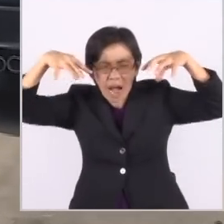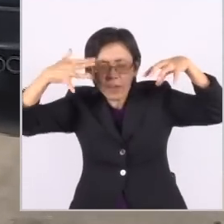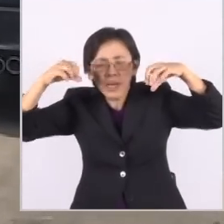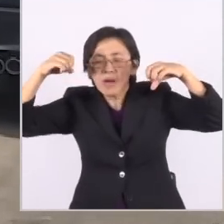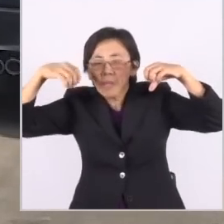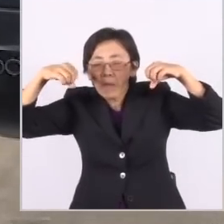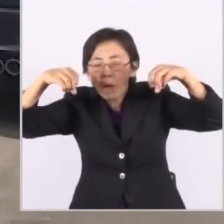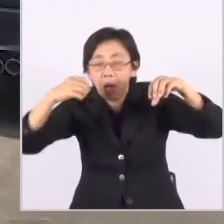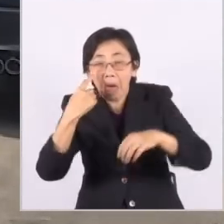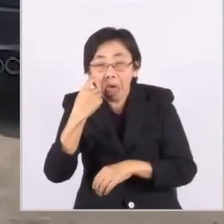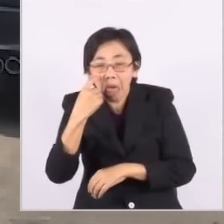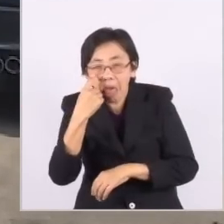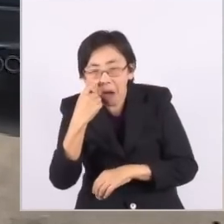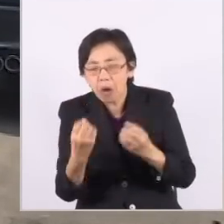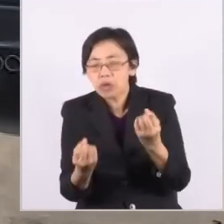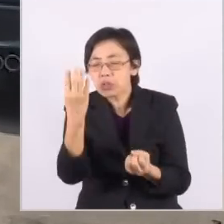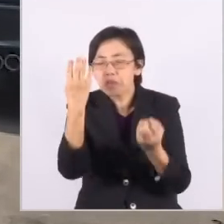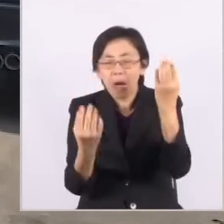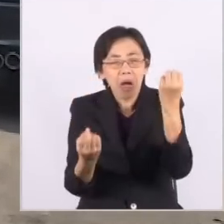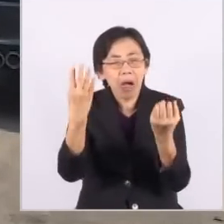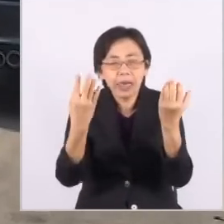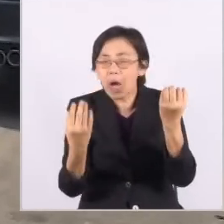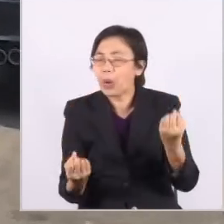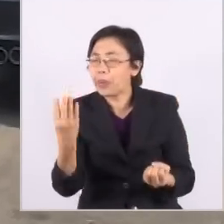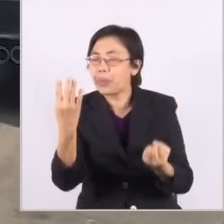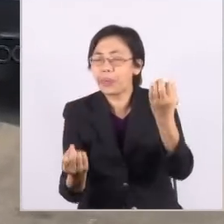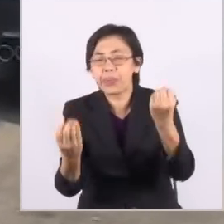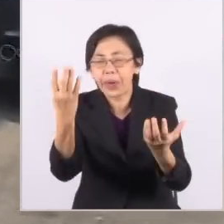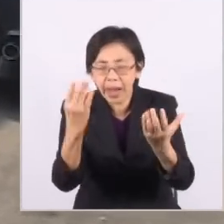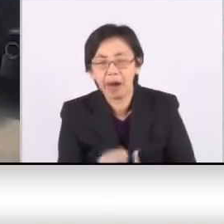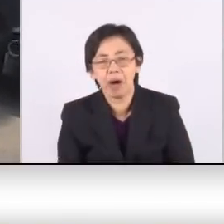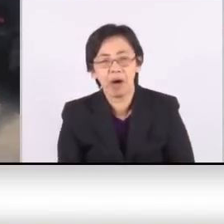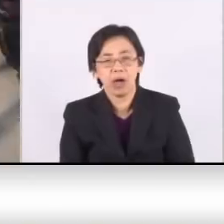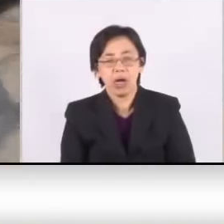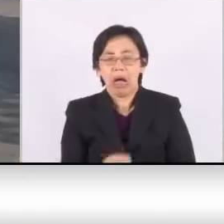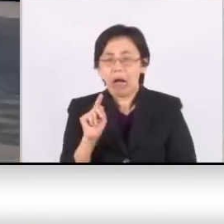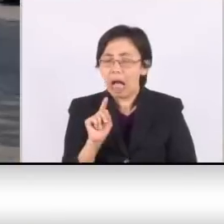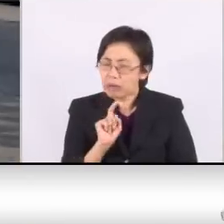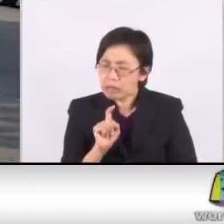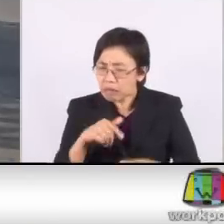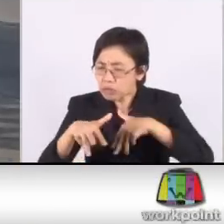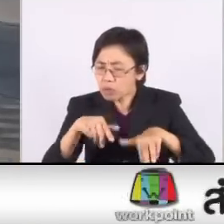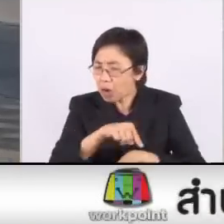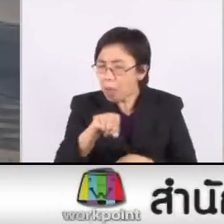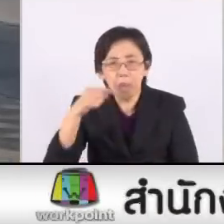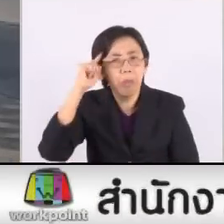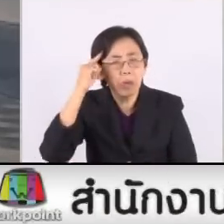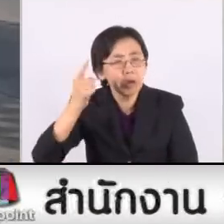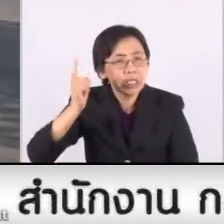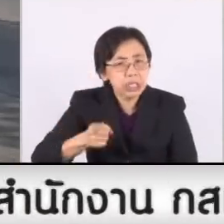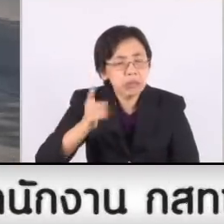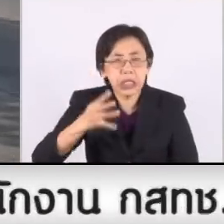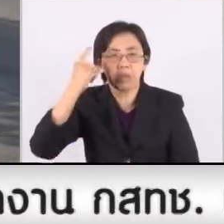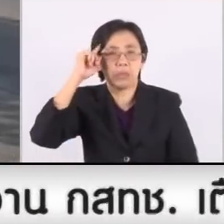พื้นที่ก็ปกคลุมไปด้วยต้นไม้จากการสอบถามชาวบ้านในพื้นที่ไม่มีใครทราบว่าเรื่องที่เขาลือกันเนี่ยมันจริงหรือไม่จริงอย่างไร